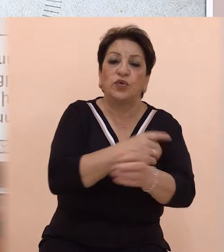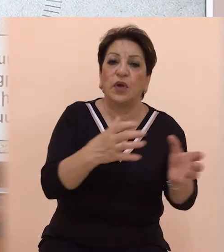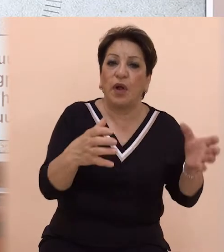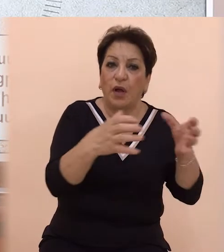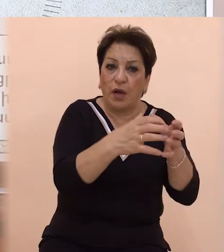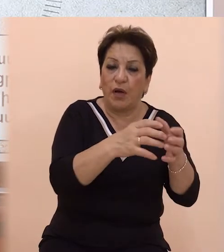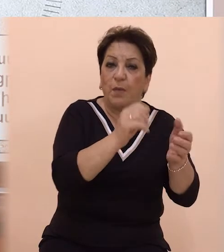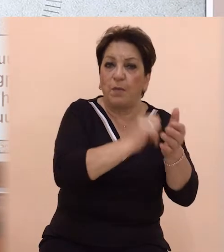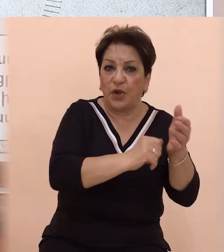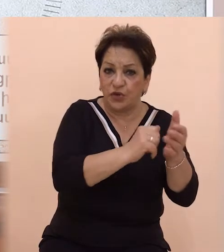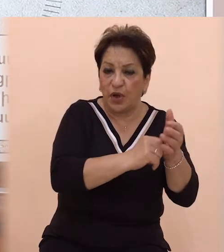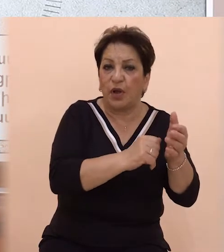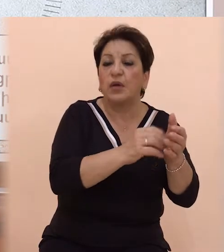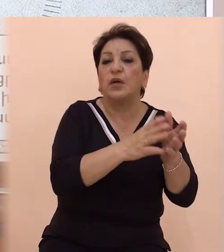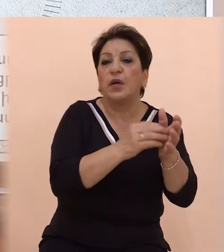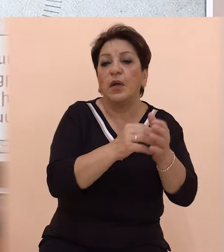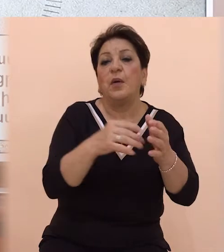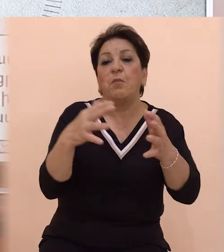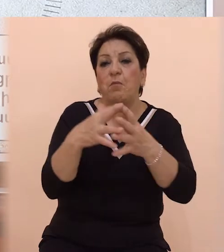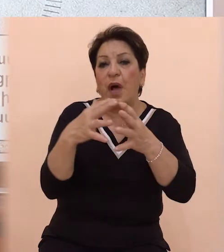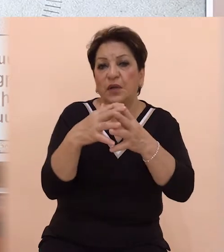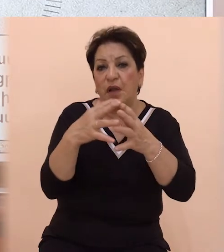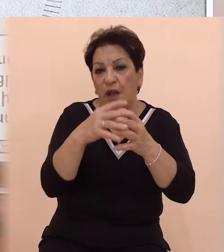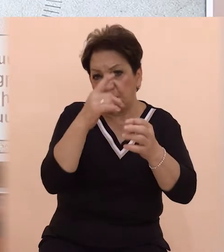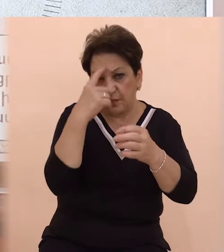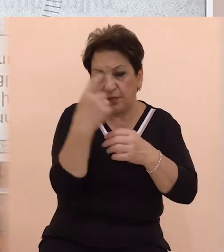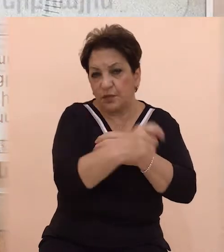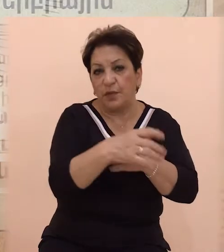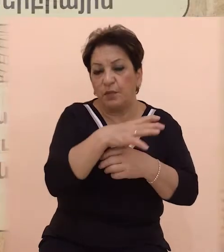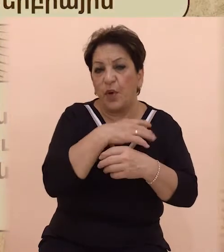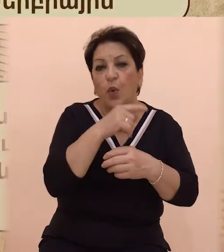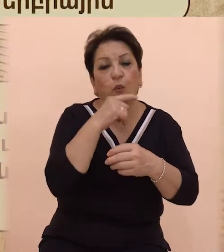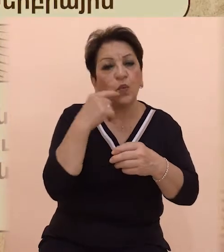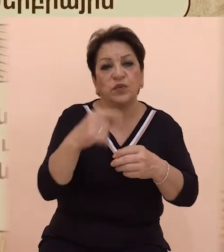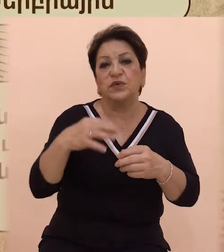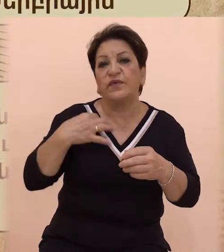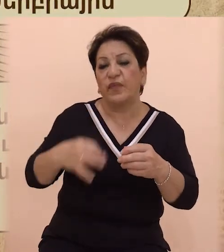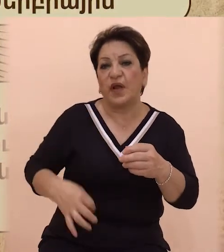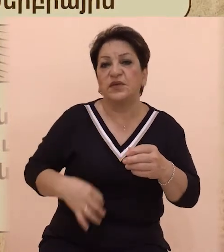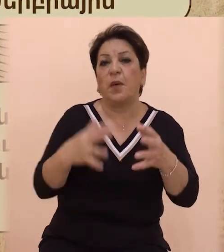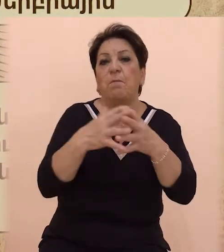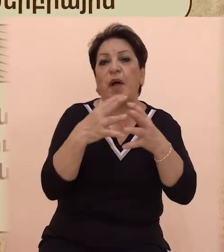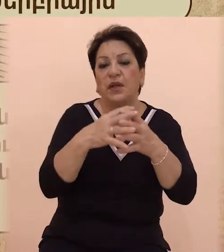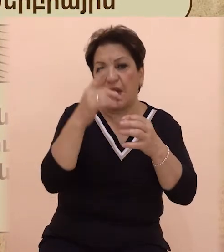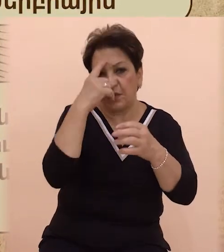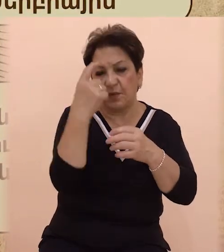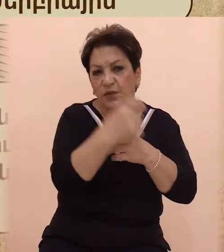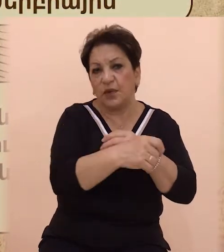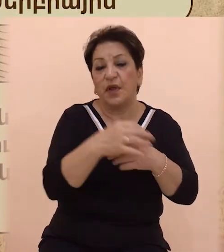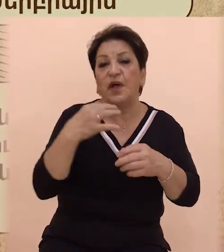պատճառով պատերազմ հայտարարեց Հուսաստանին և վրանսյային, բայց